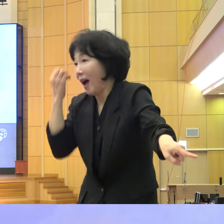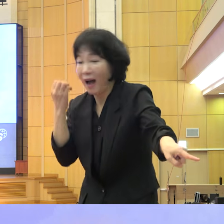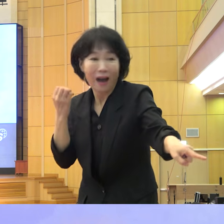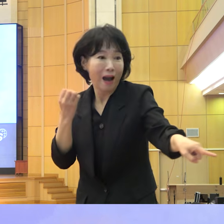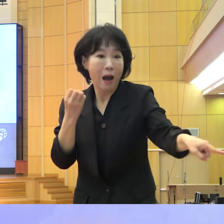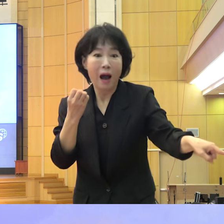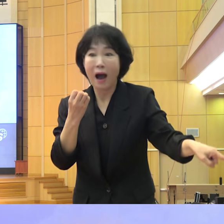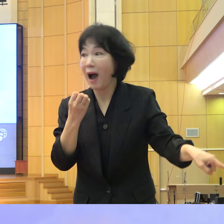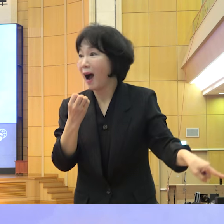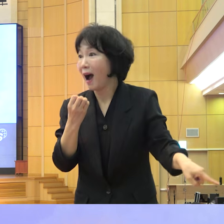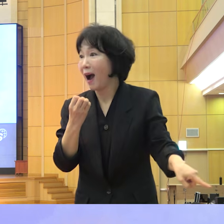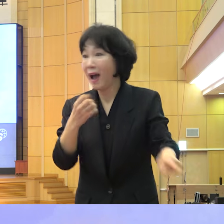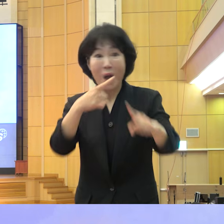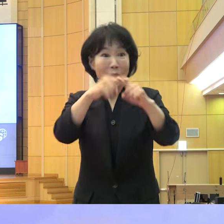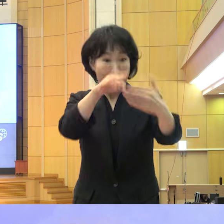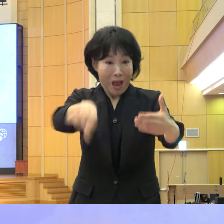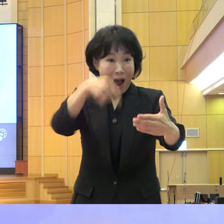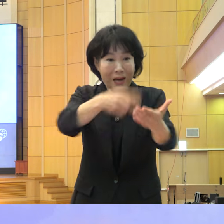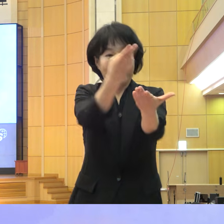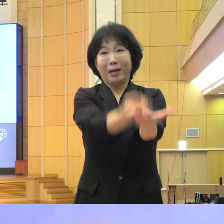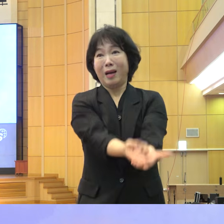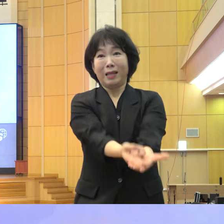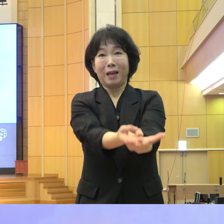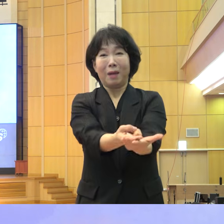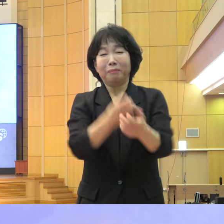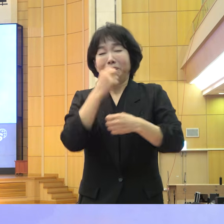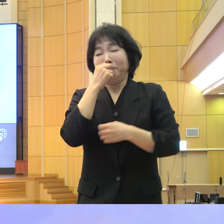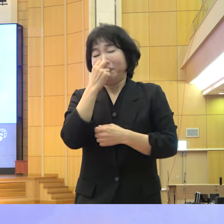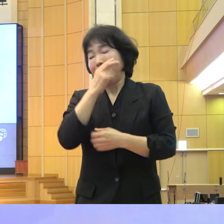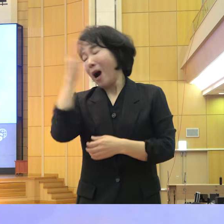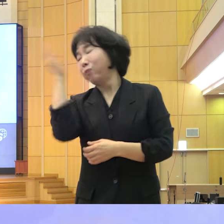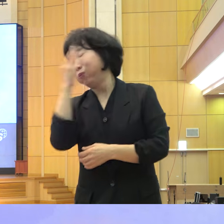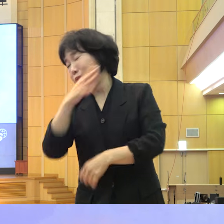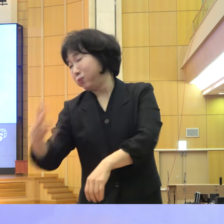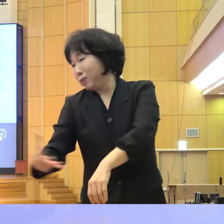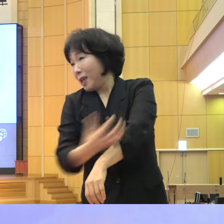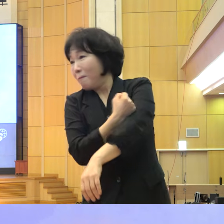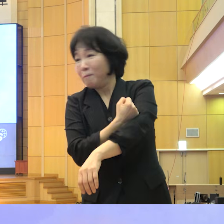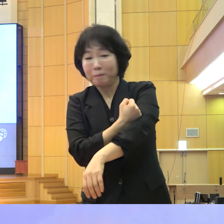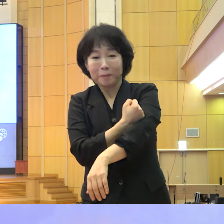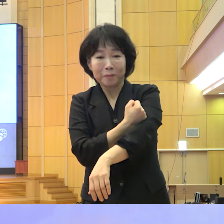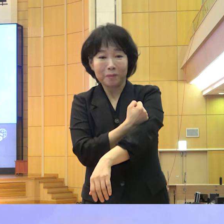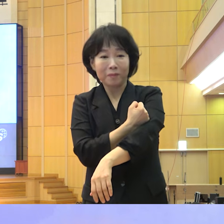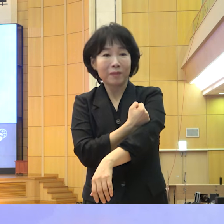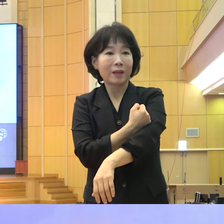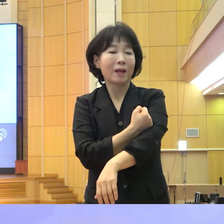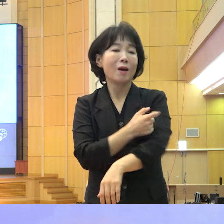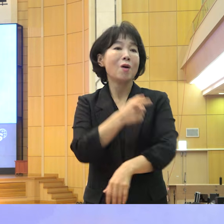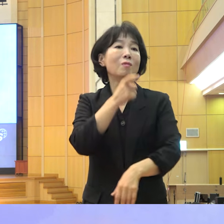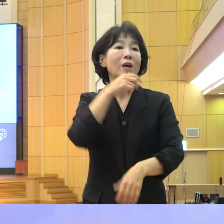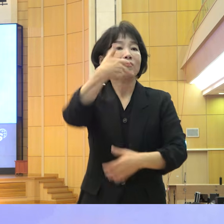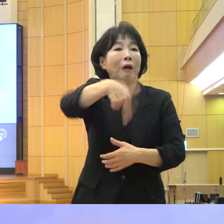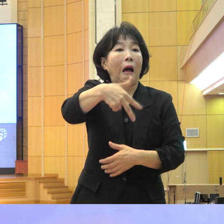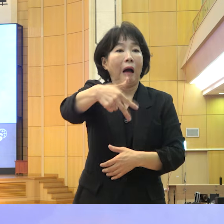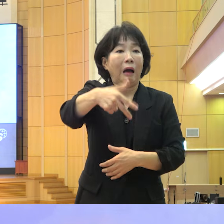그냥 성전 안에 그냥 천지가 진동하고 그 엄청나게 막 한 동호 이상을 갖다가 부어놓은 것 같아,